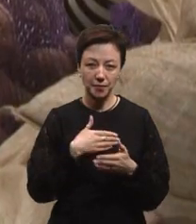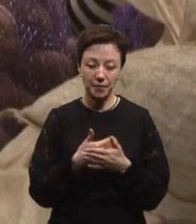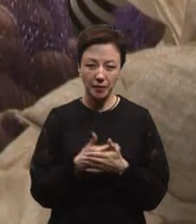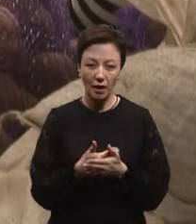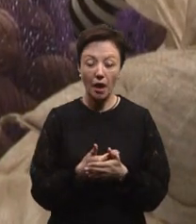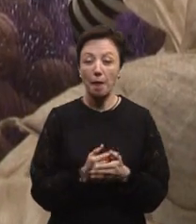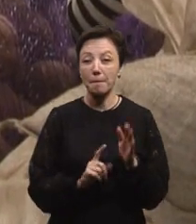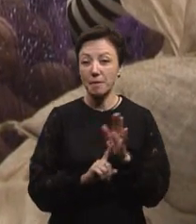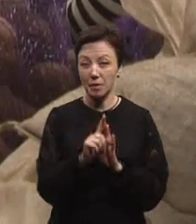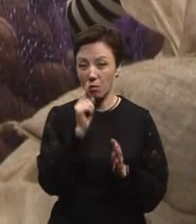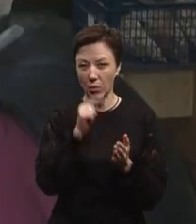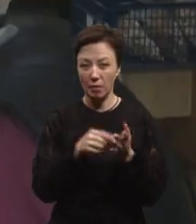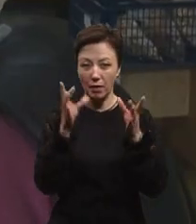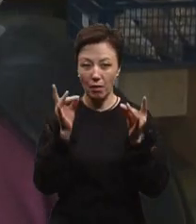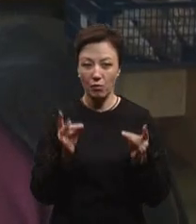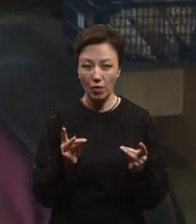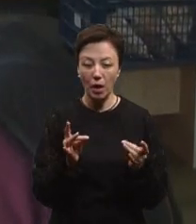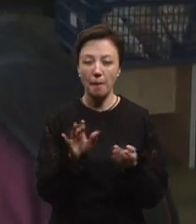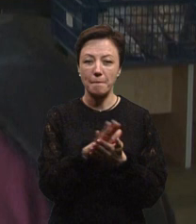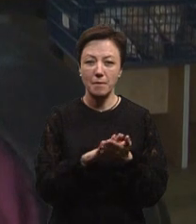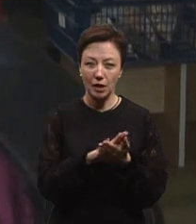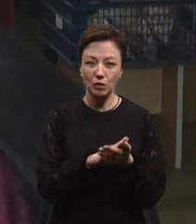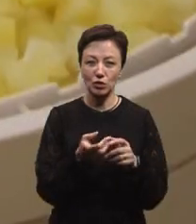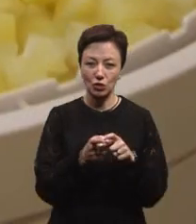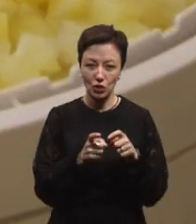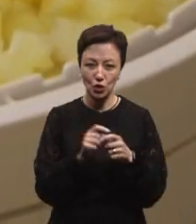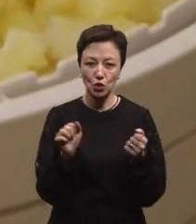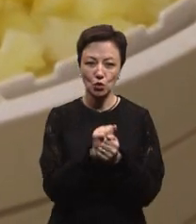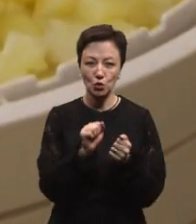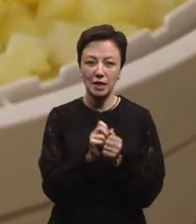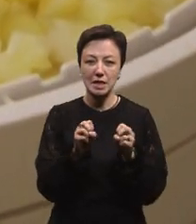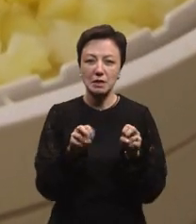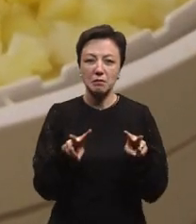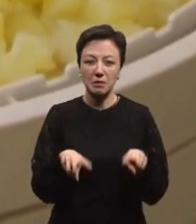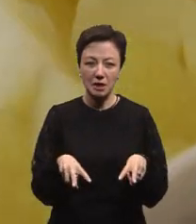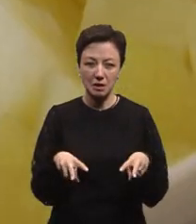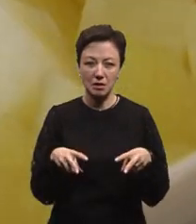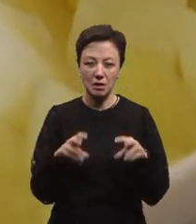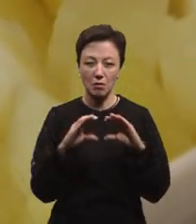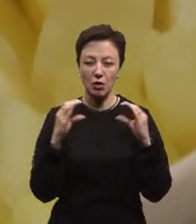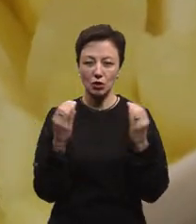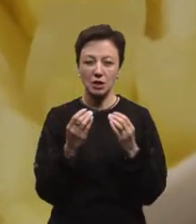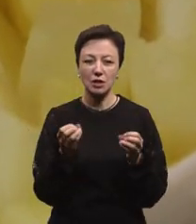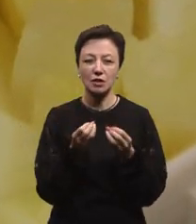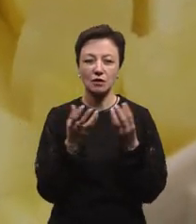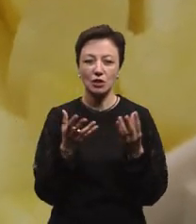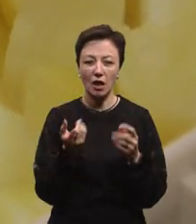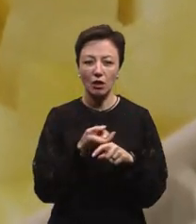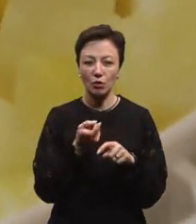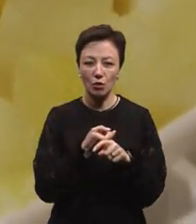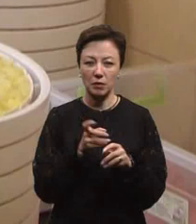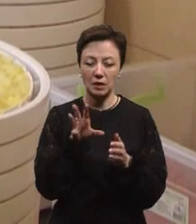перш ніж потрапити до набору каже їх миють чистять і сушать у спецмашині Це свіжа картопля тільки